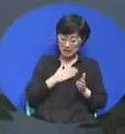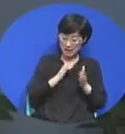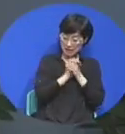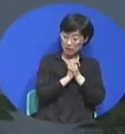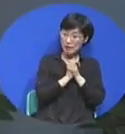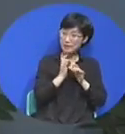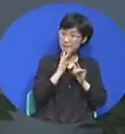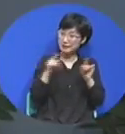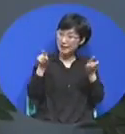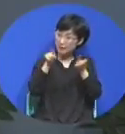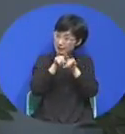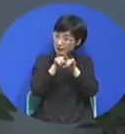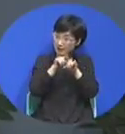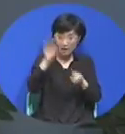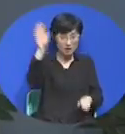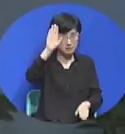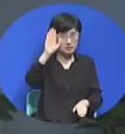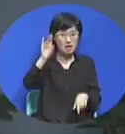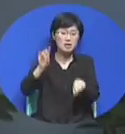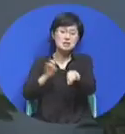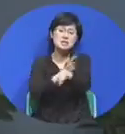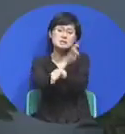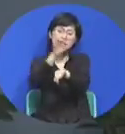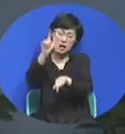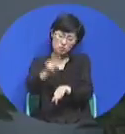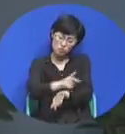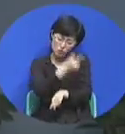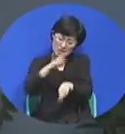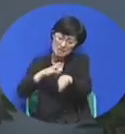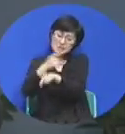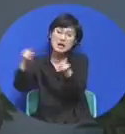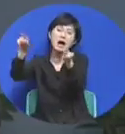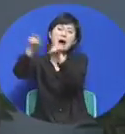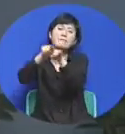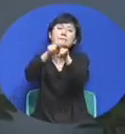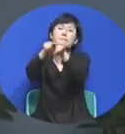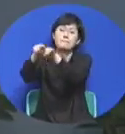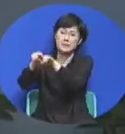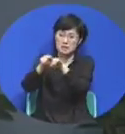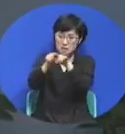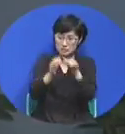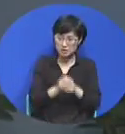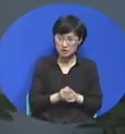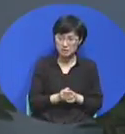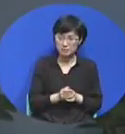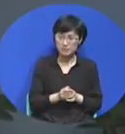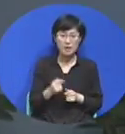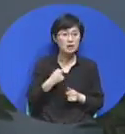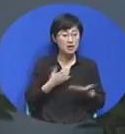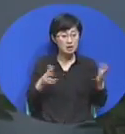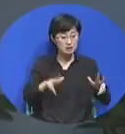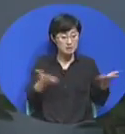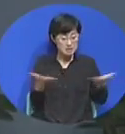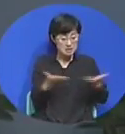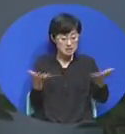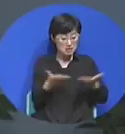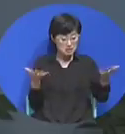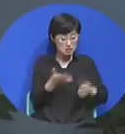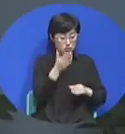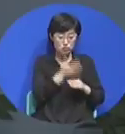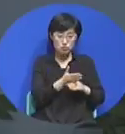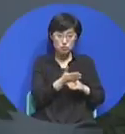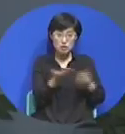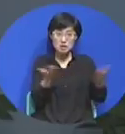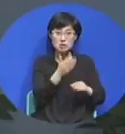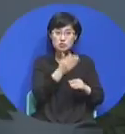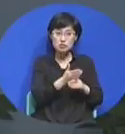on the throne is with you 24 hours a day with His might and power. 내가 직장에 있지만 나는 어디 있냐를 확인해야 돼요. Though I am right now 그렇죠? in my